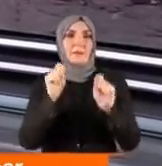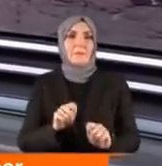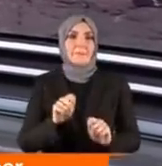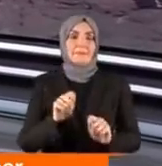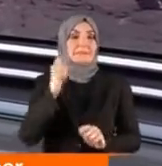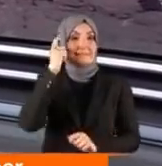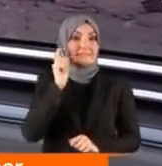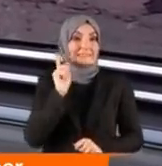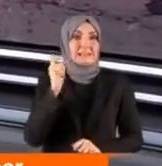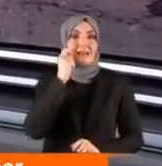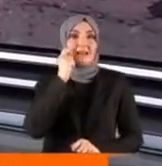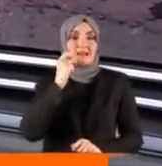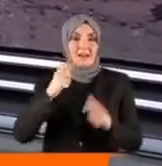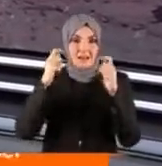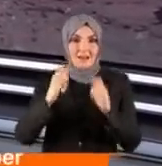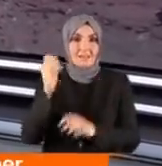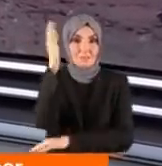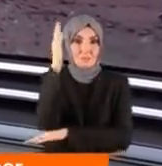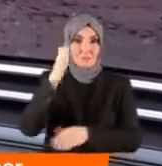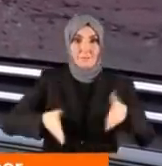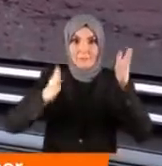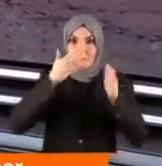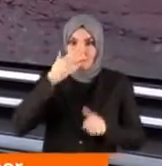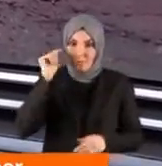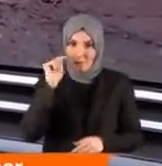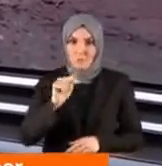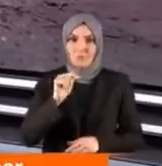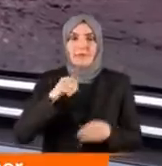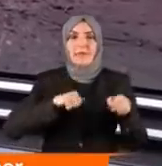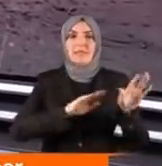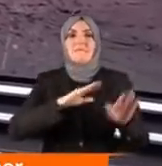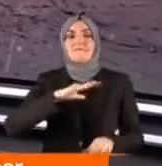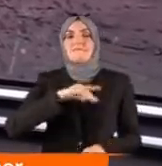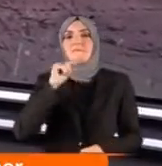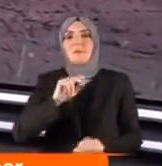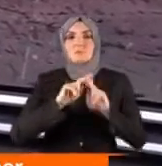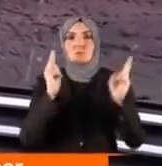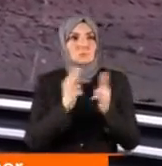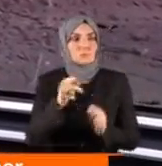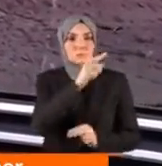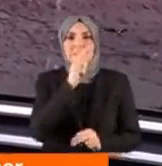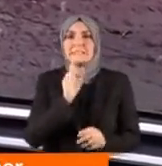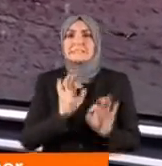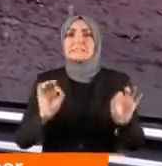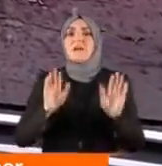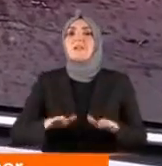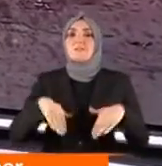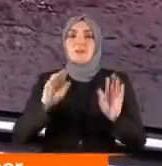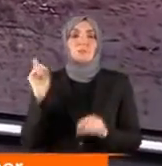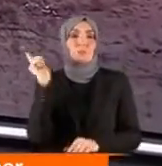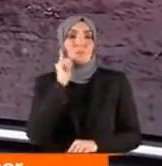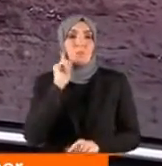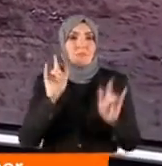büyükelçilik binasının önünde eylem vardı dünyada sessiz kalmadı en anlamlı tepkilerden biri ne ünlü rock grubu